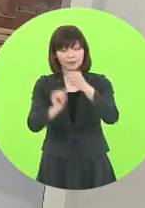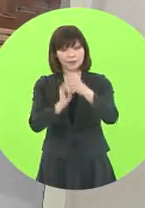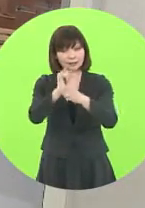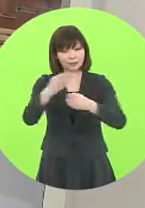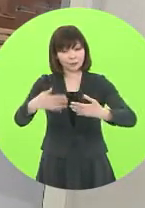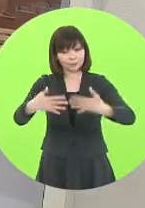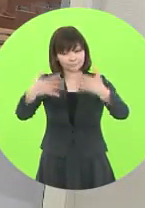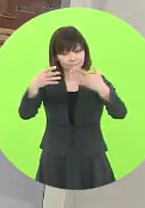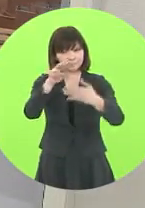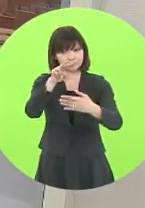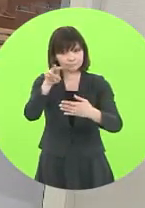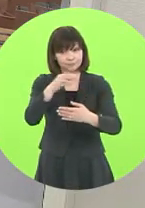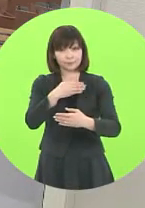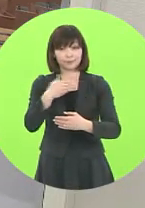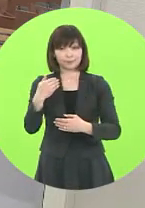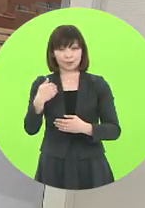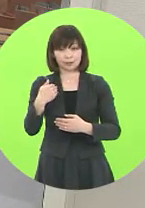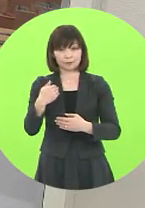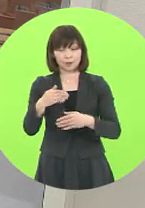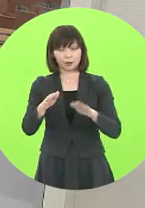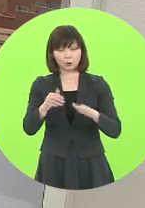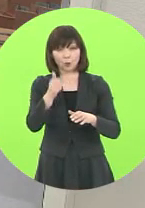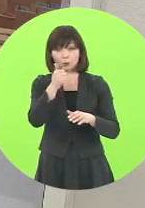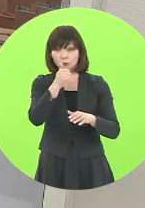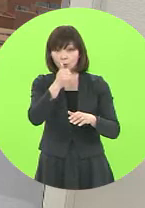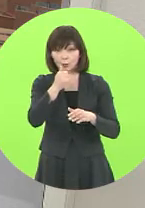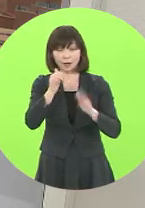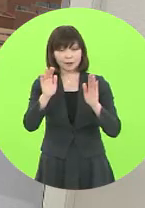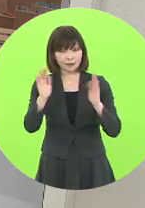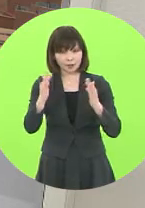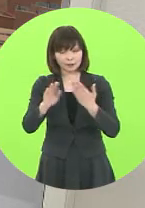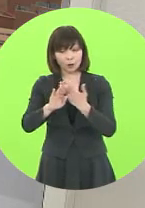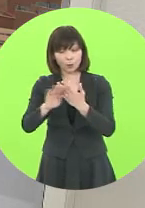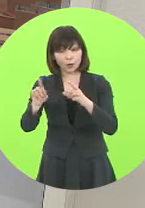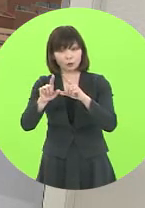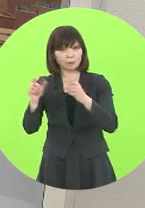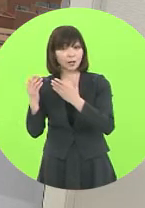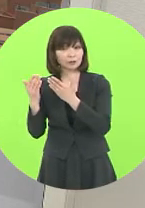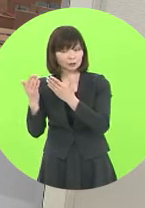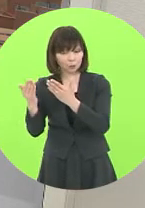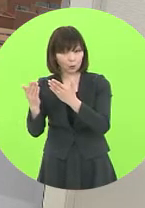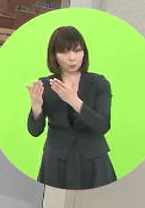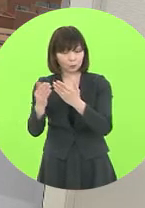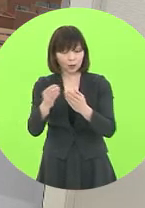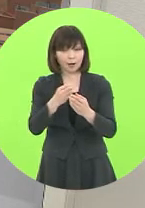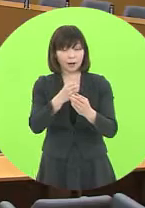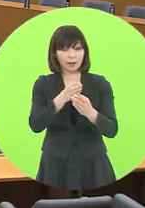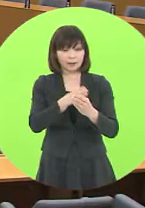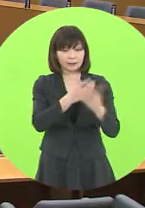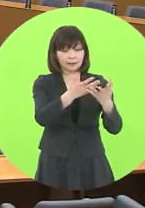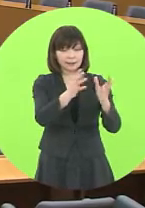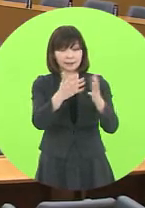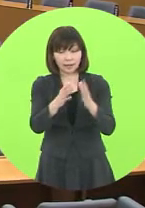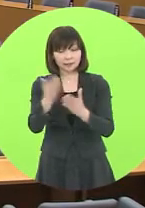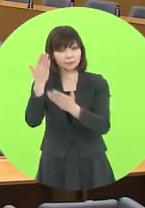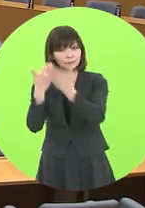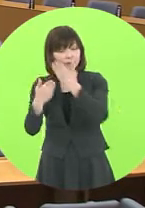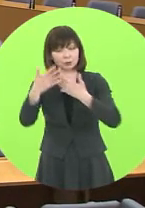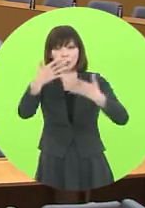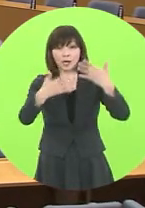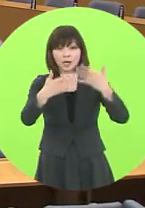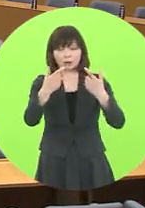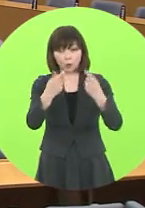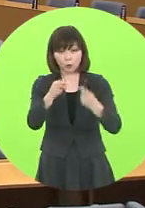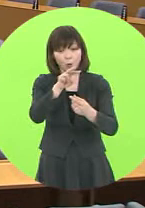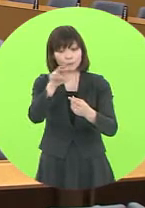ができます。今日ご紹介できなかった他の一般質問や各委員会など過去の映像も見ることができ